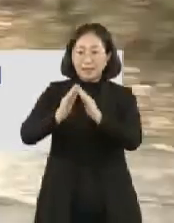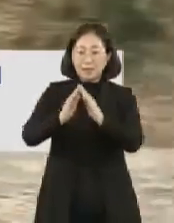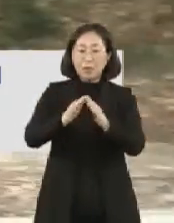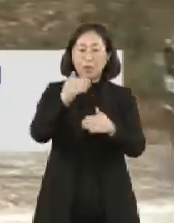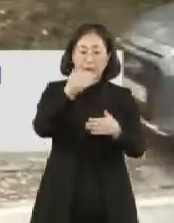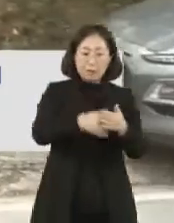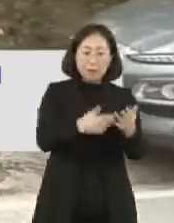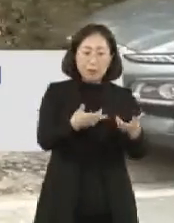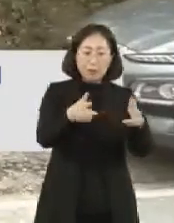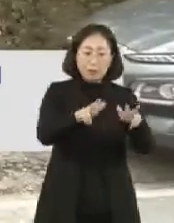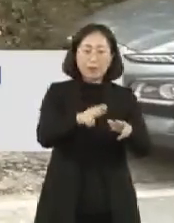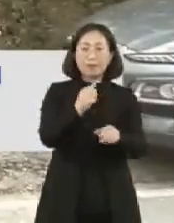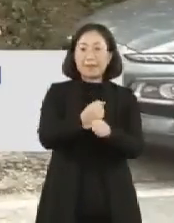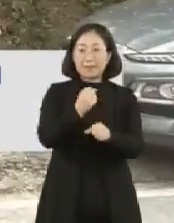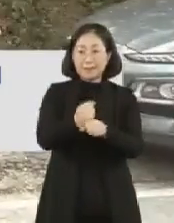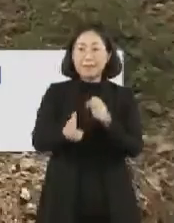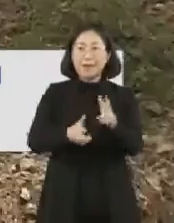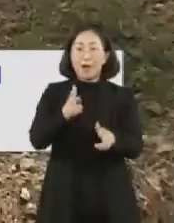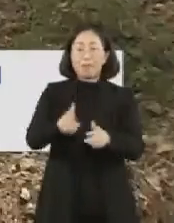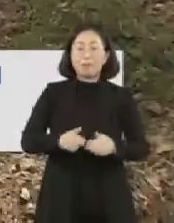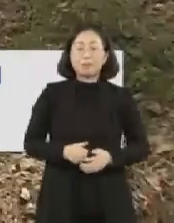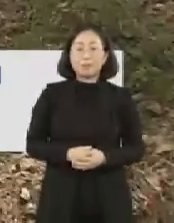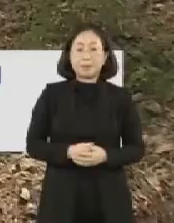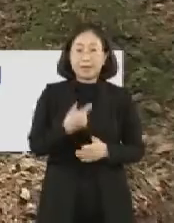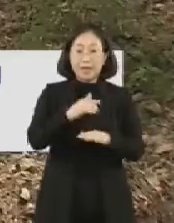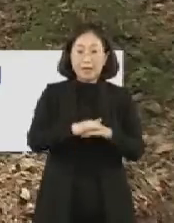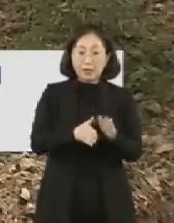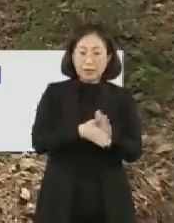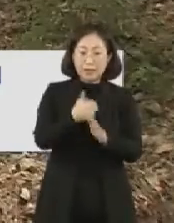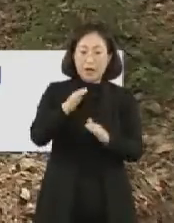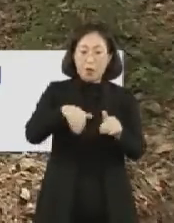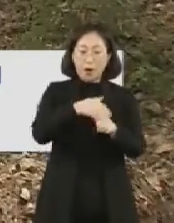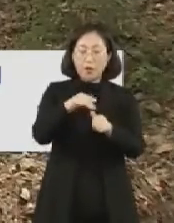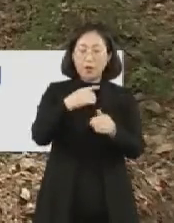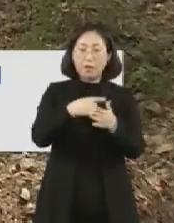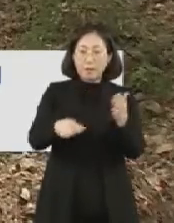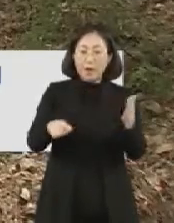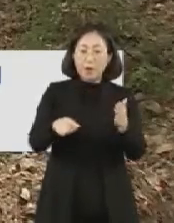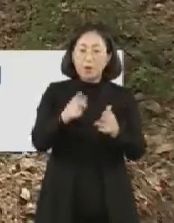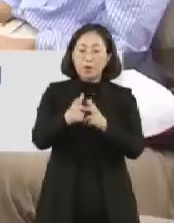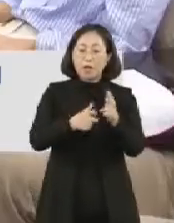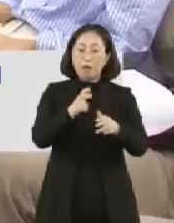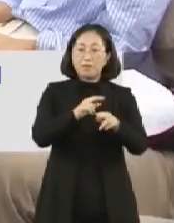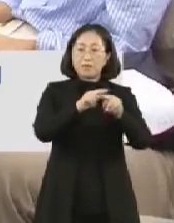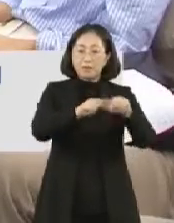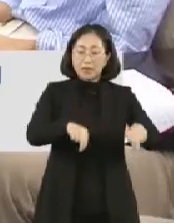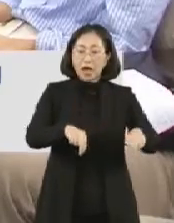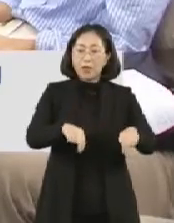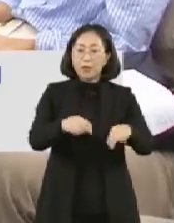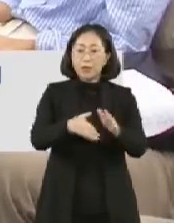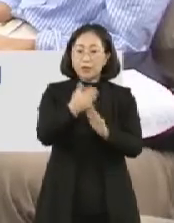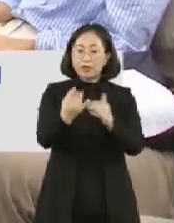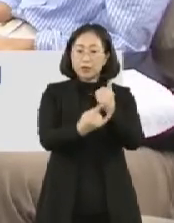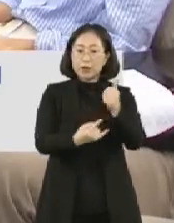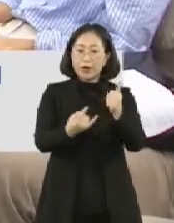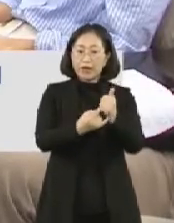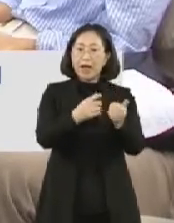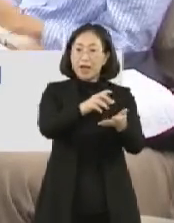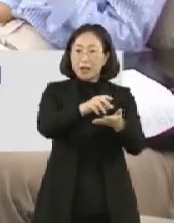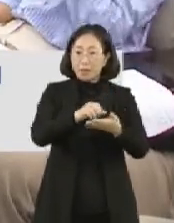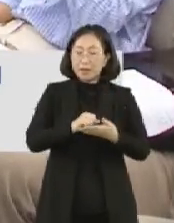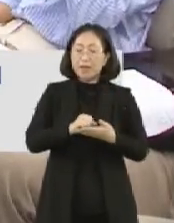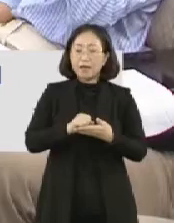나머지는 공원을 조성하는 사업으로 대전시가 환경 회선 문제로 사업을 부별 1 도시계획 위원회 결정을